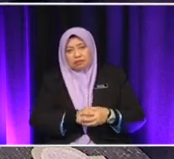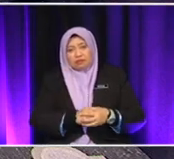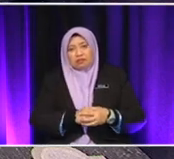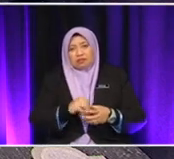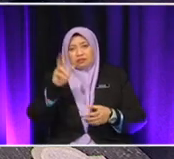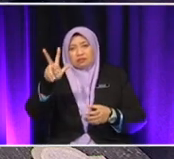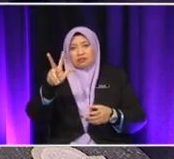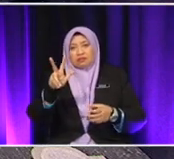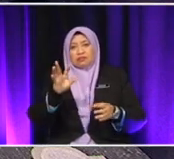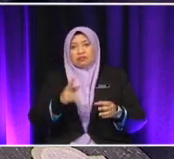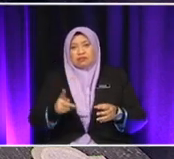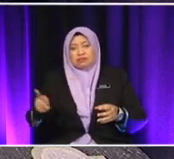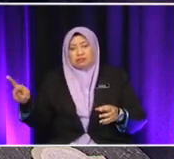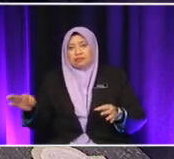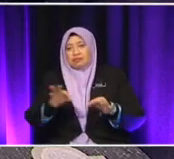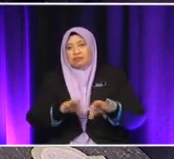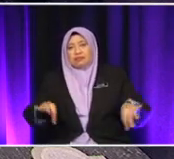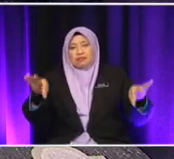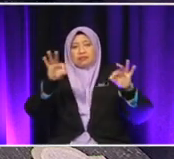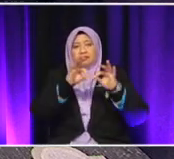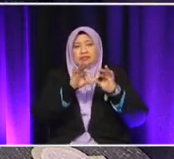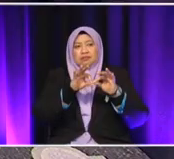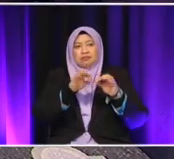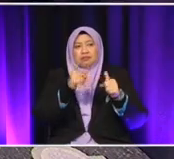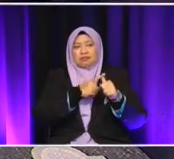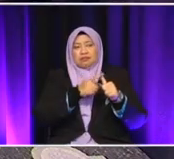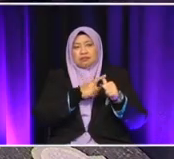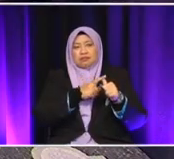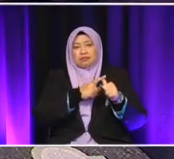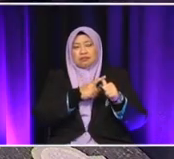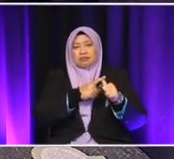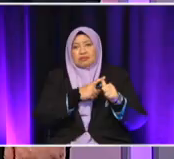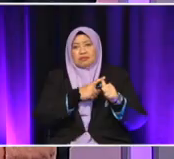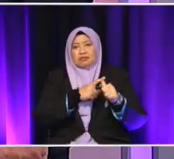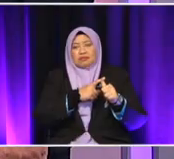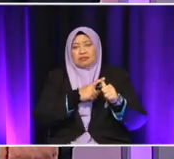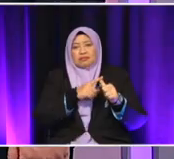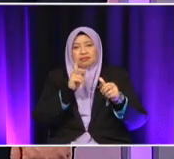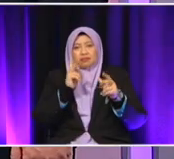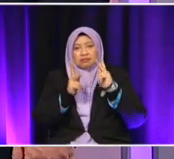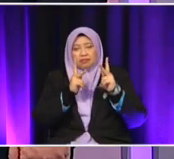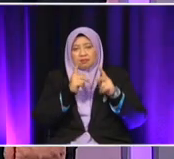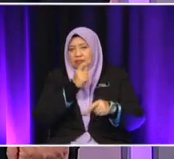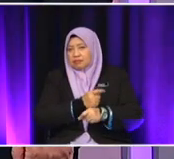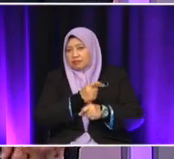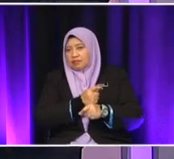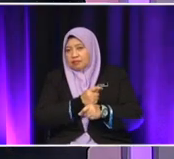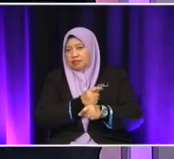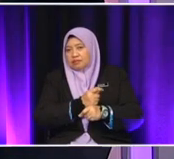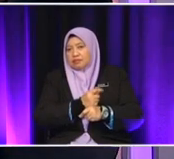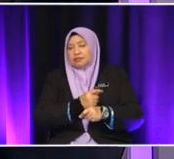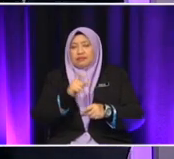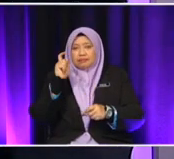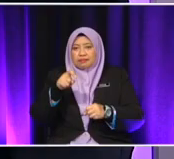penting sebelum kita menjawab soal SPN sebenarnya yang pertama adalah berkaitan dengan kata tugas kata tugas kita